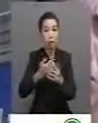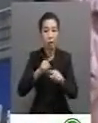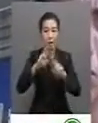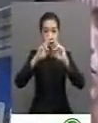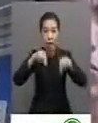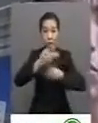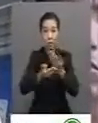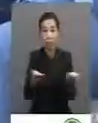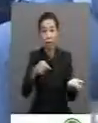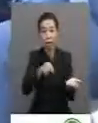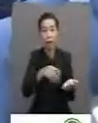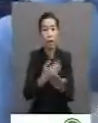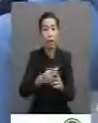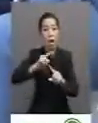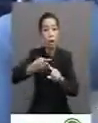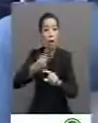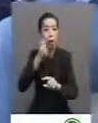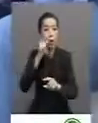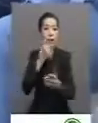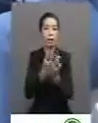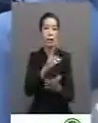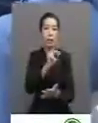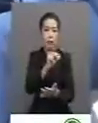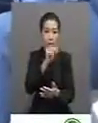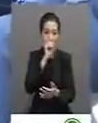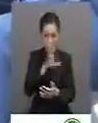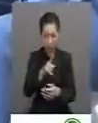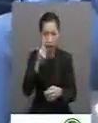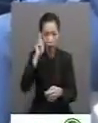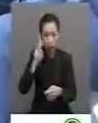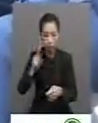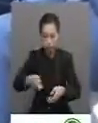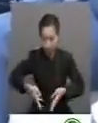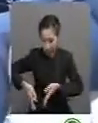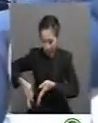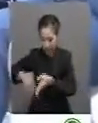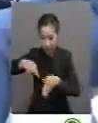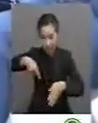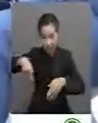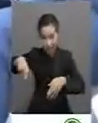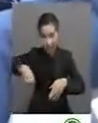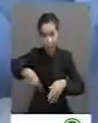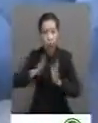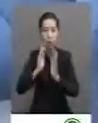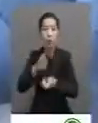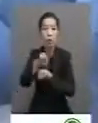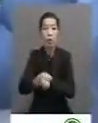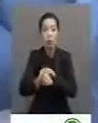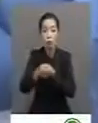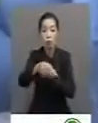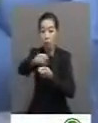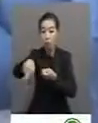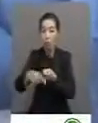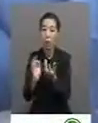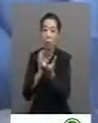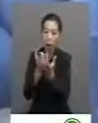เบียบเพียง30บาทเท่านั้นแล้วก็มีการกำหนดพื้นที่วางสินค้าเพราะว่าต้องการสนับสนุนให้เหล่าบรรดาเกษตรกรที่มีพืชผักจากส